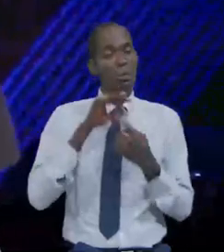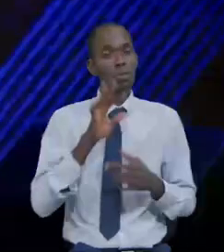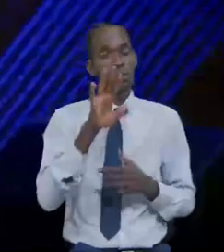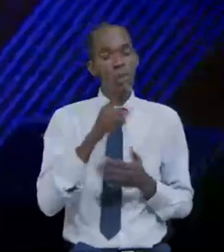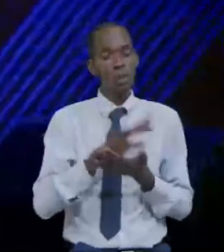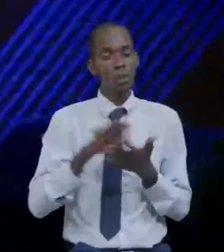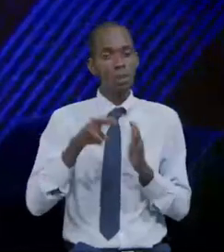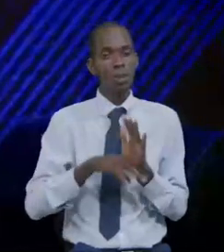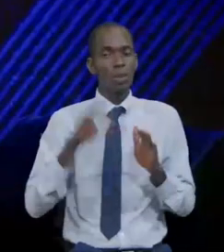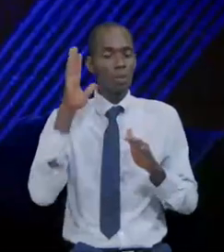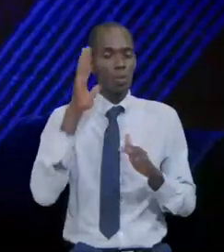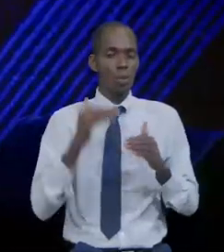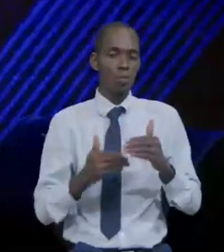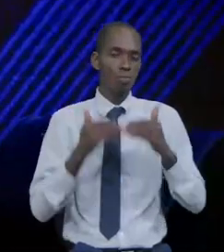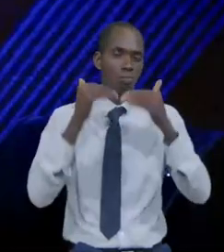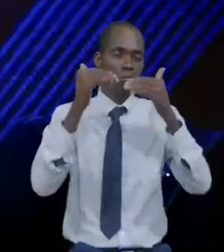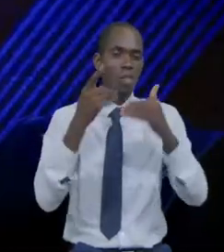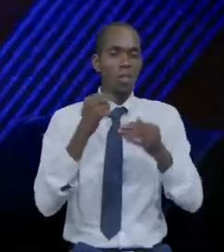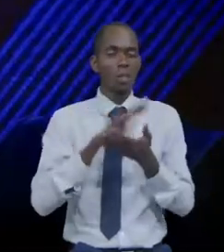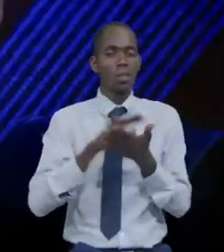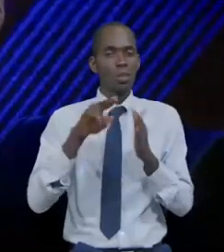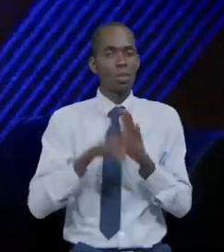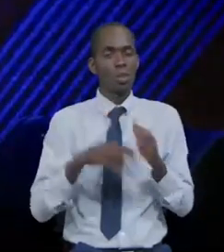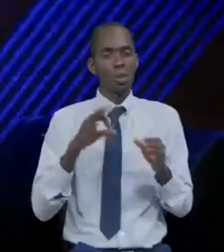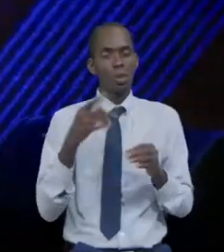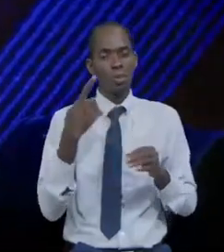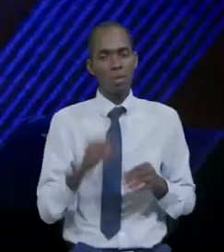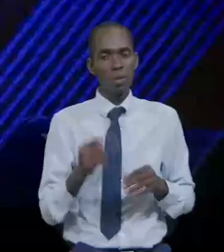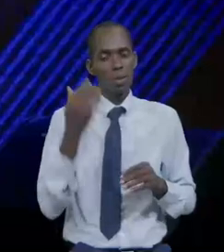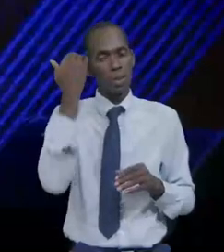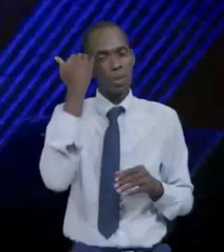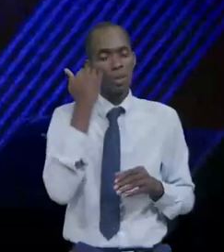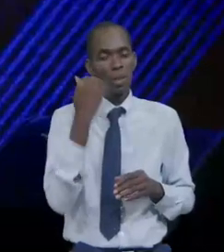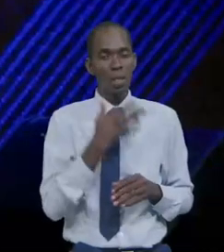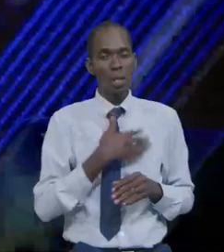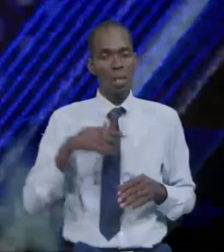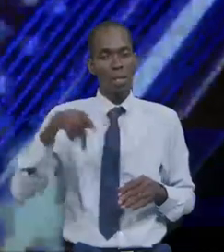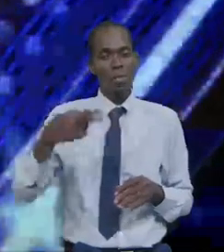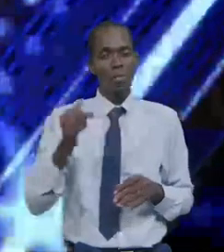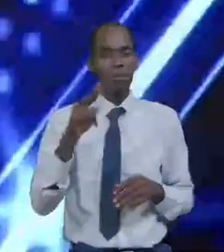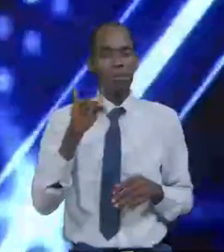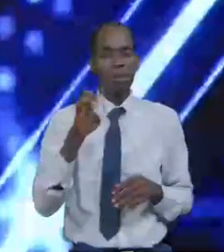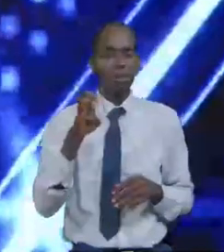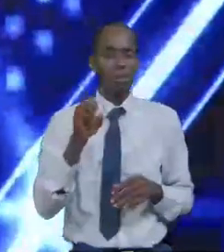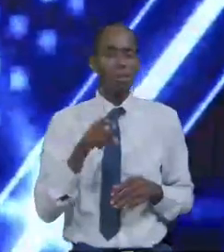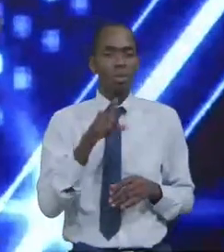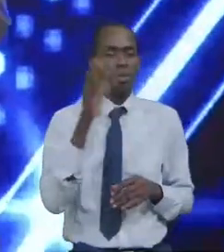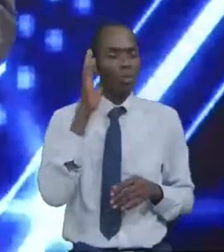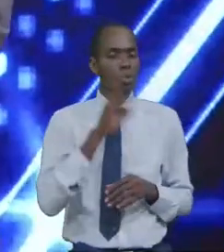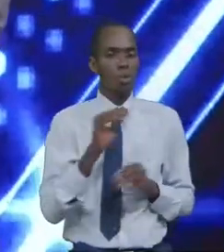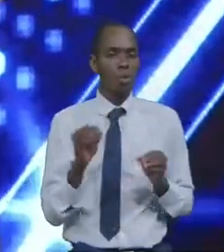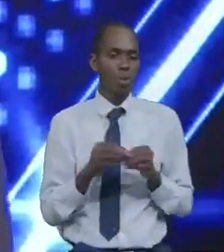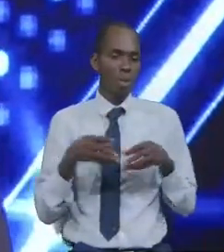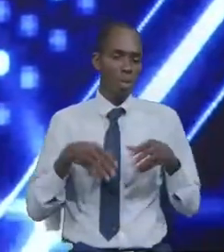la justice, que si votre justice ne surpasse pas celle des scribes et des pharisiens, vous n'entrerez pas dans